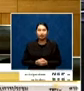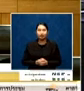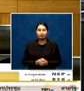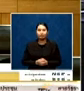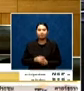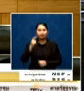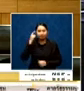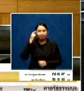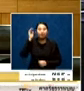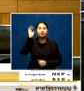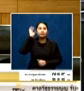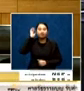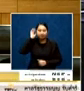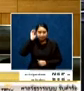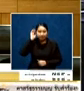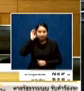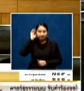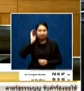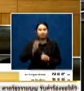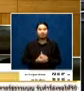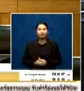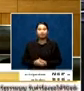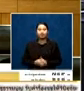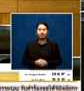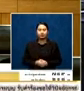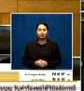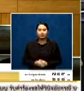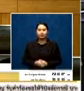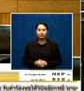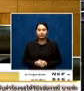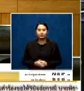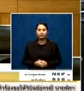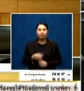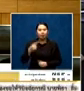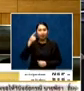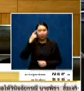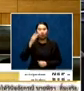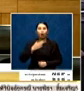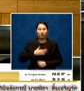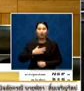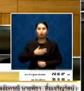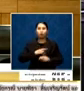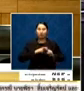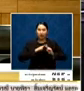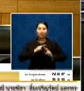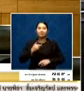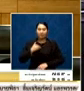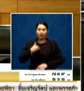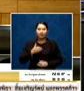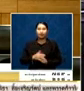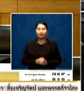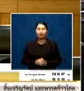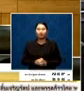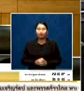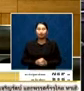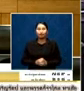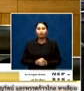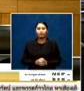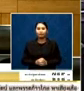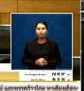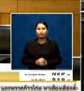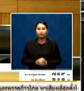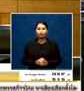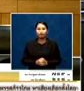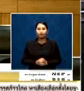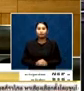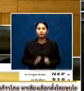ก็ทั้งนี้ทั้งนั้นเนี่ยนะครับกลายเป็นว่าไอ้ความพยายามสกัดกั้นนะไม่เปิดให้มีการอภิปรายเรื่องประเด็นมาตรา112นะครับในสภา